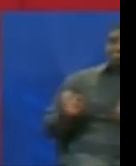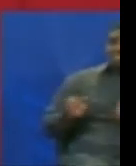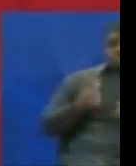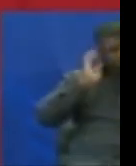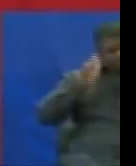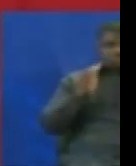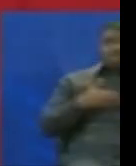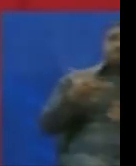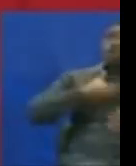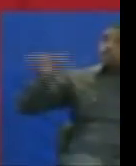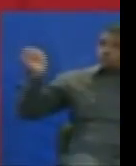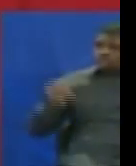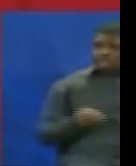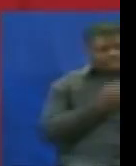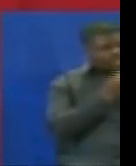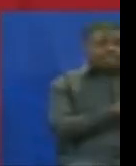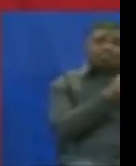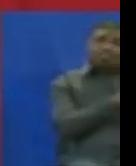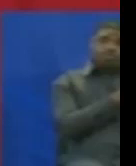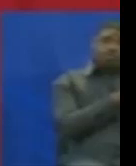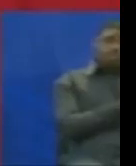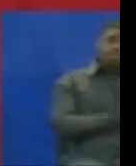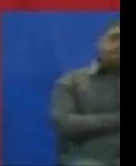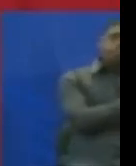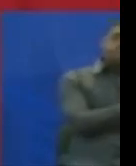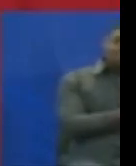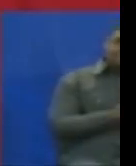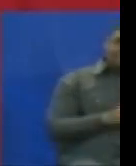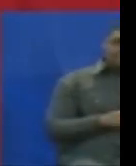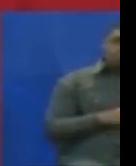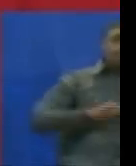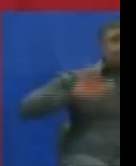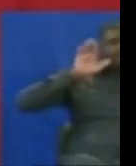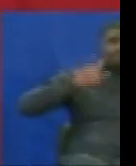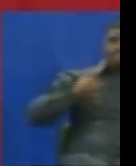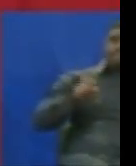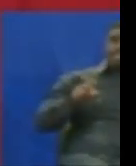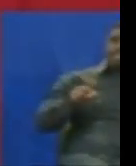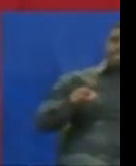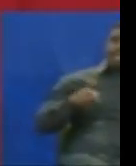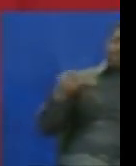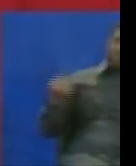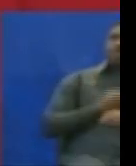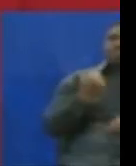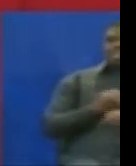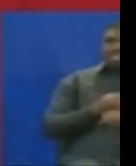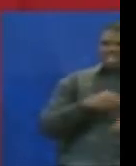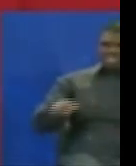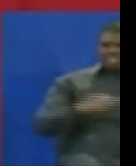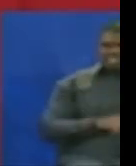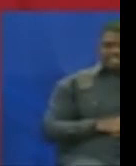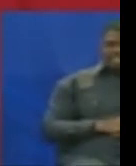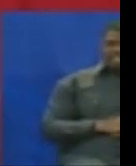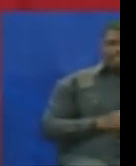Na kwa taarifa, wale wenye maboti ya magogo wameapa kwamba ile boti haitofanya kazi. Ile meli